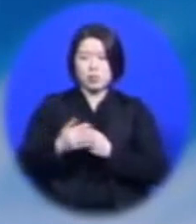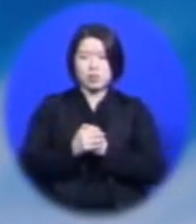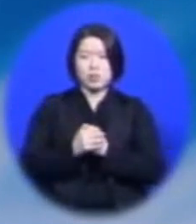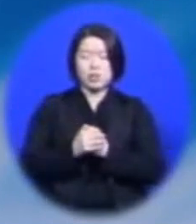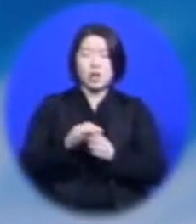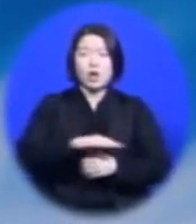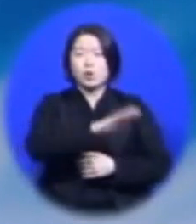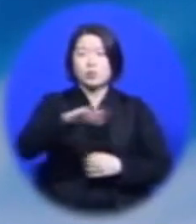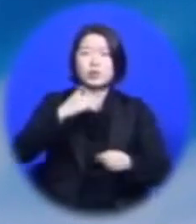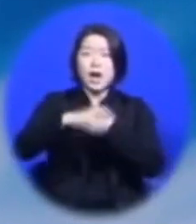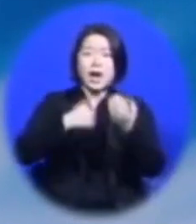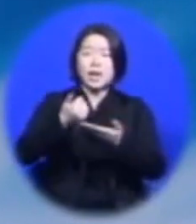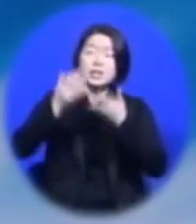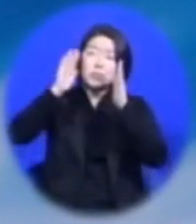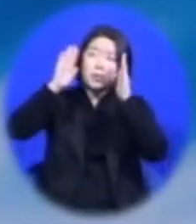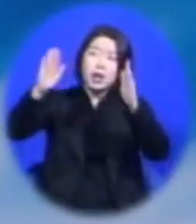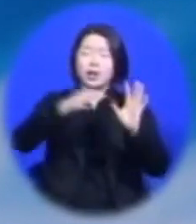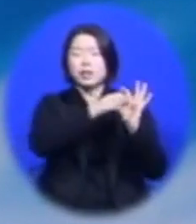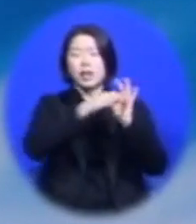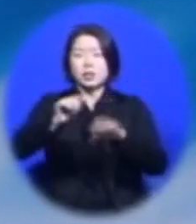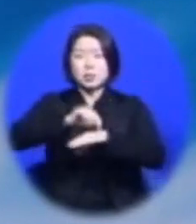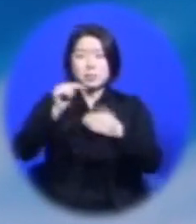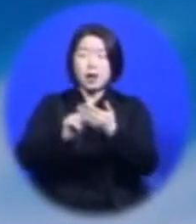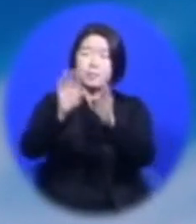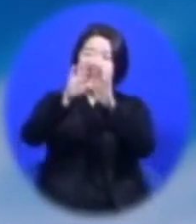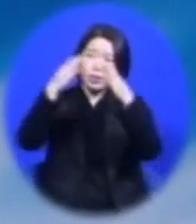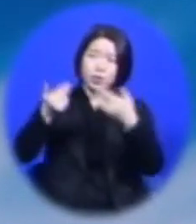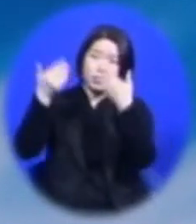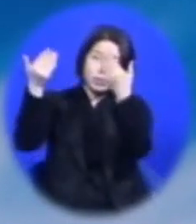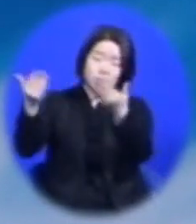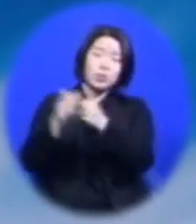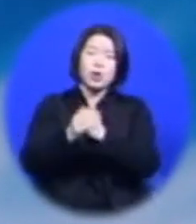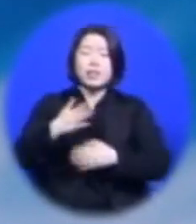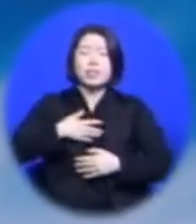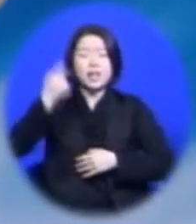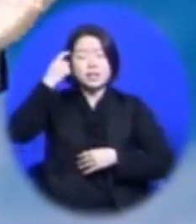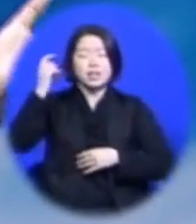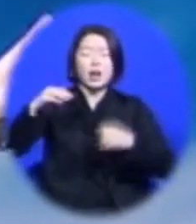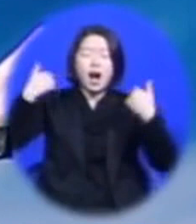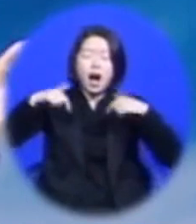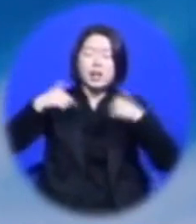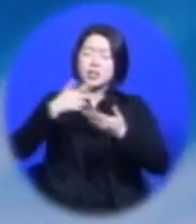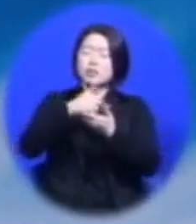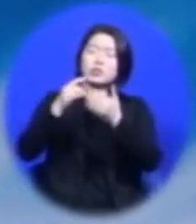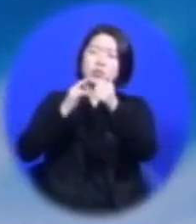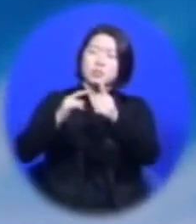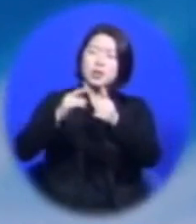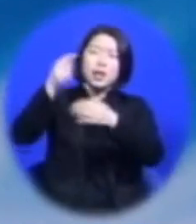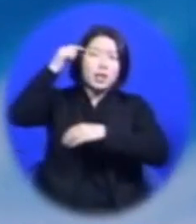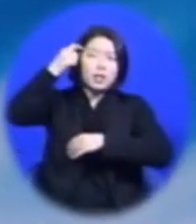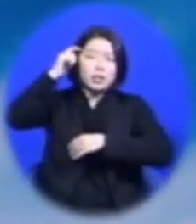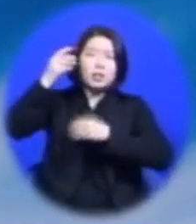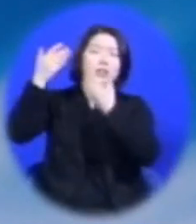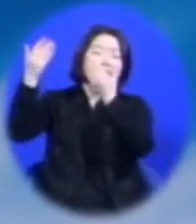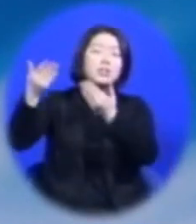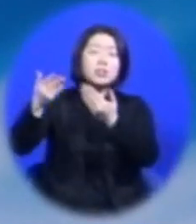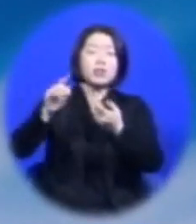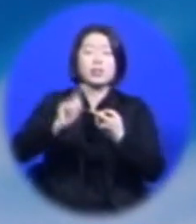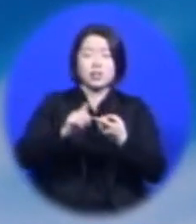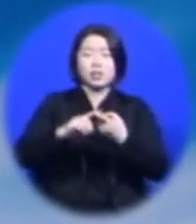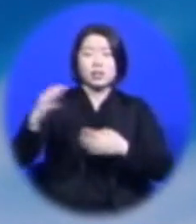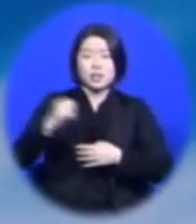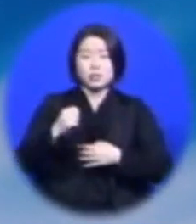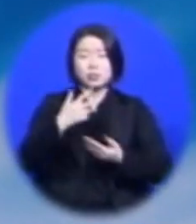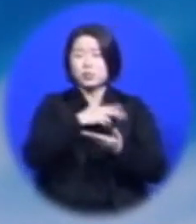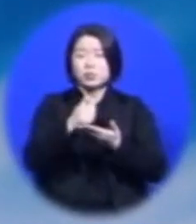우리가 하나님을 향하여 계속 마음을 열어놓고 내 생각을 항상 주님께 열어놓고만 있다는 것만 가지고도 주님은